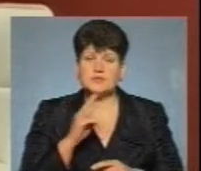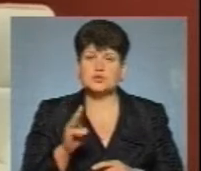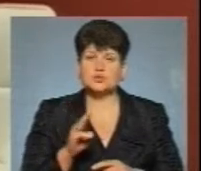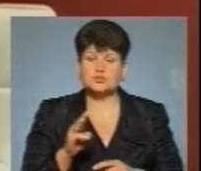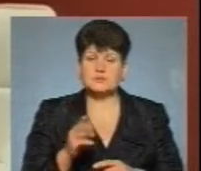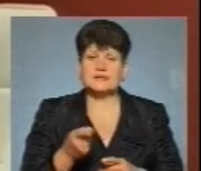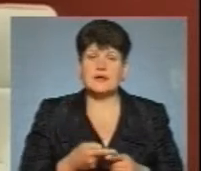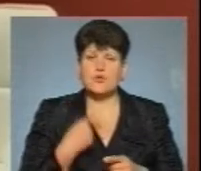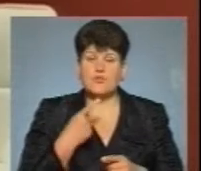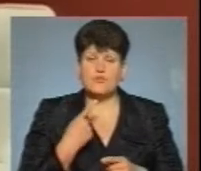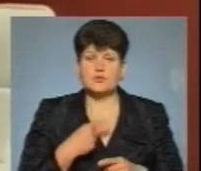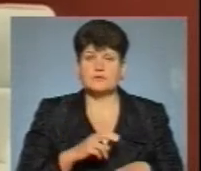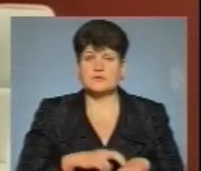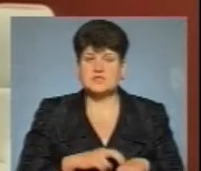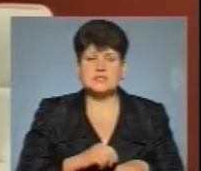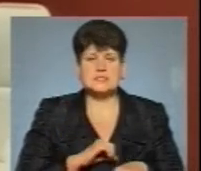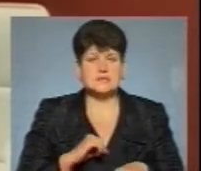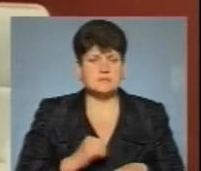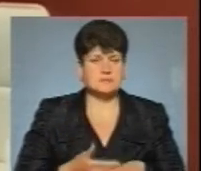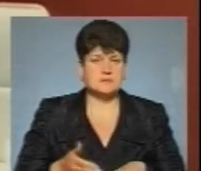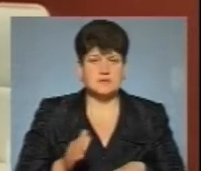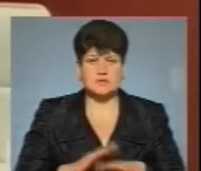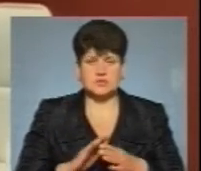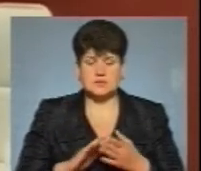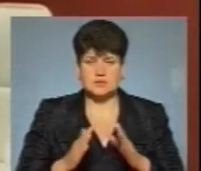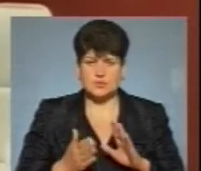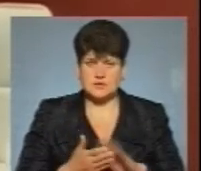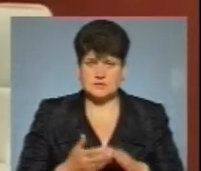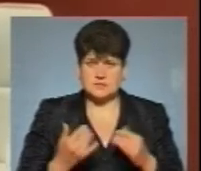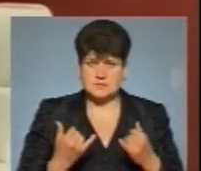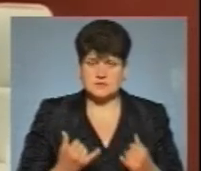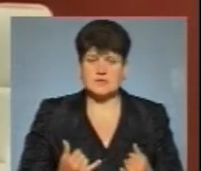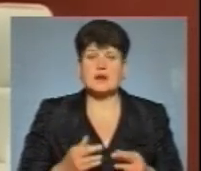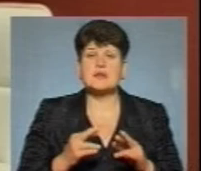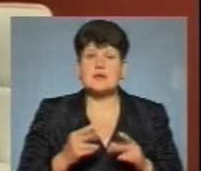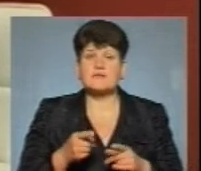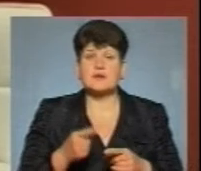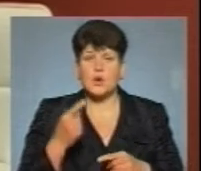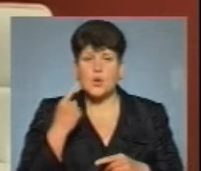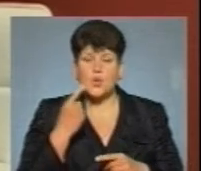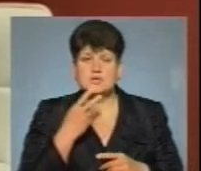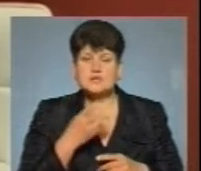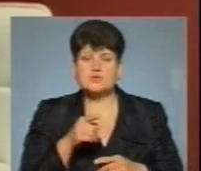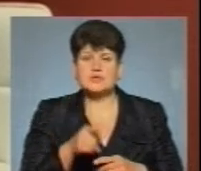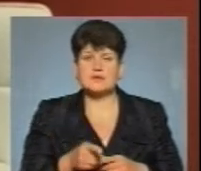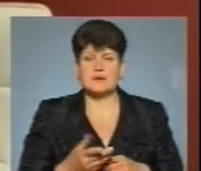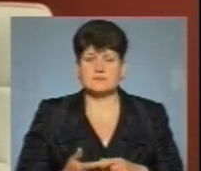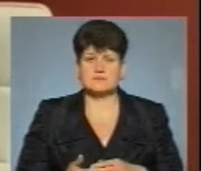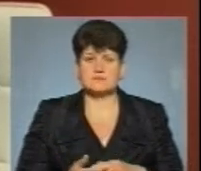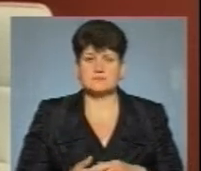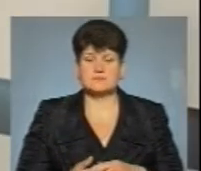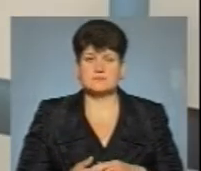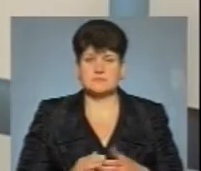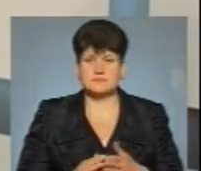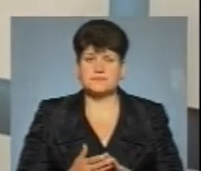де, за словами епідеміологів, наразі найскладніша ситуація, зокрема, як ви оцінюєте там тенденції?